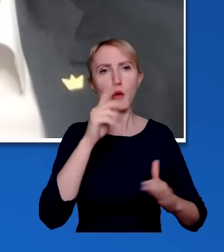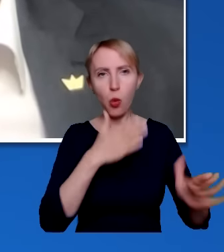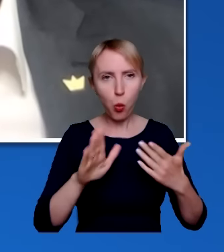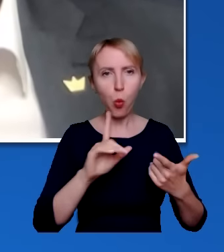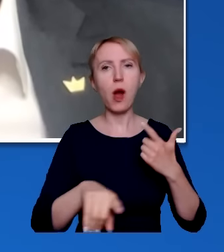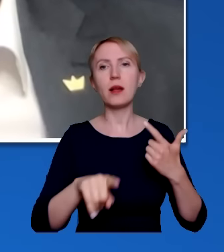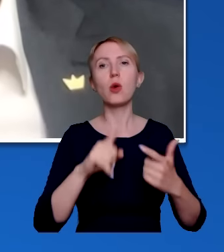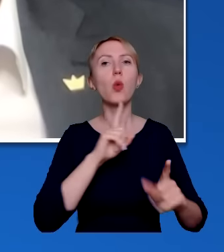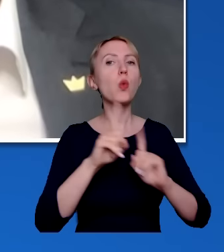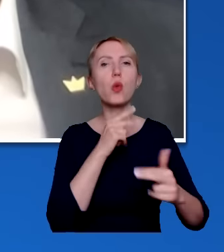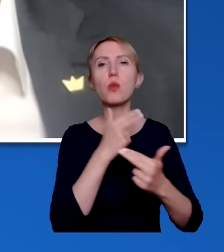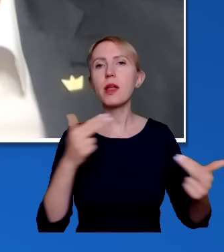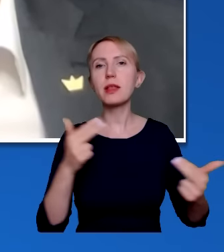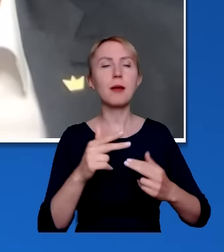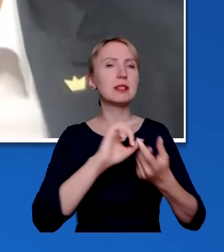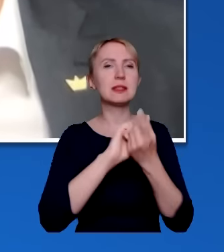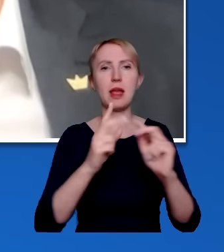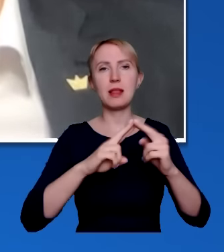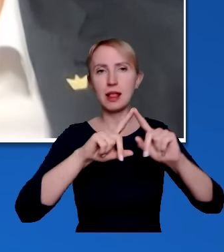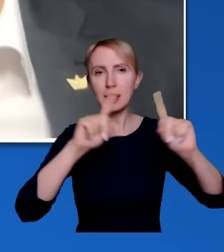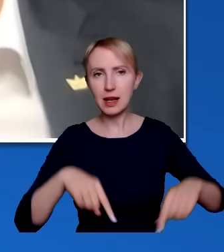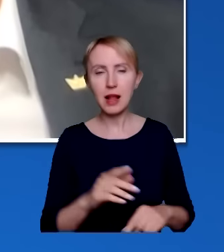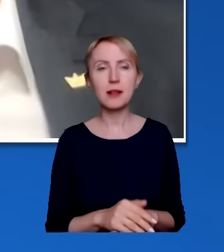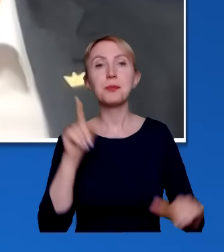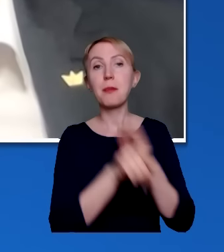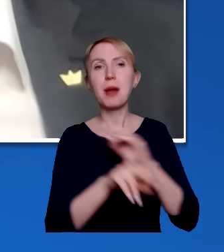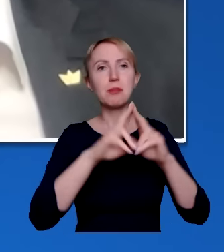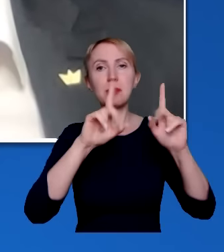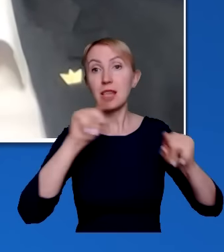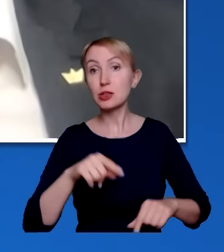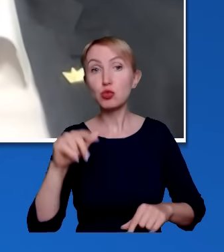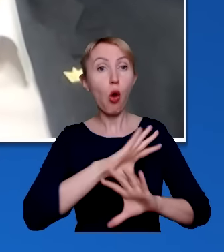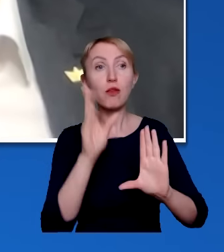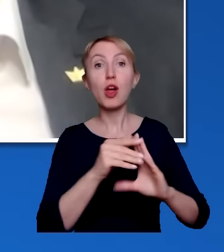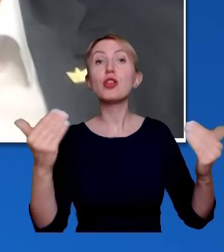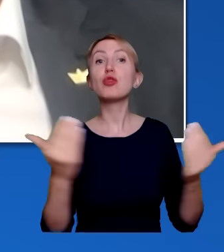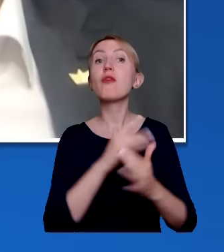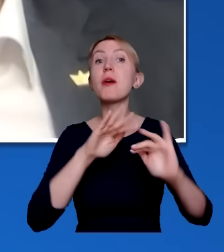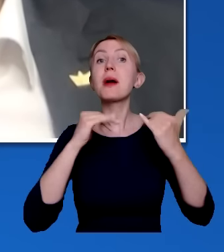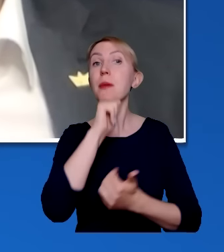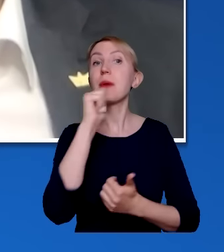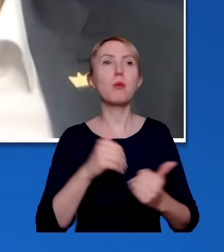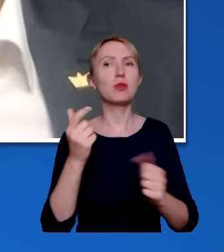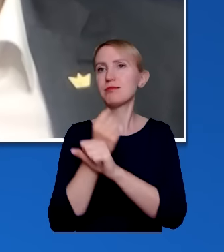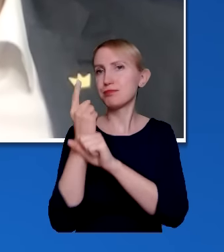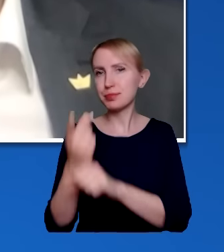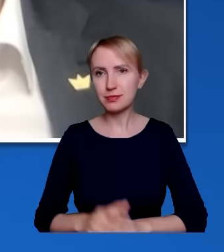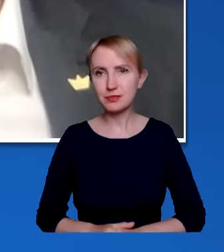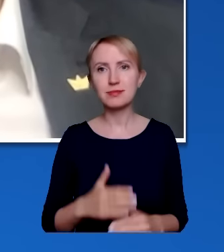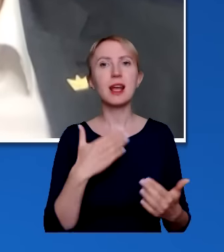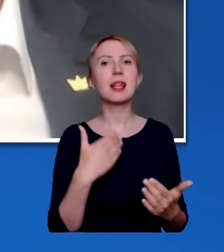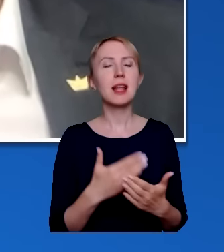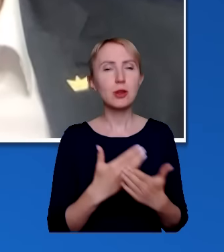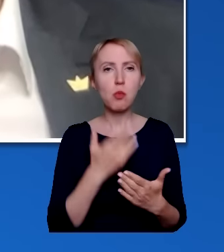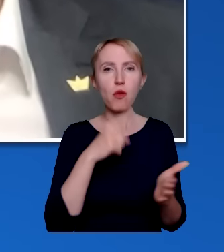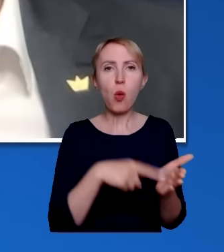rozmawiać o zmianie traktatów pakt migracyjny to wszystko nowy Parlament Europejski będzie mógł wyrzucić do kosza Dlatego mówię o tym że te